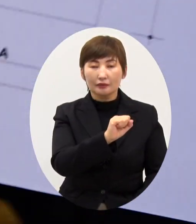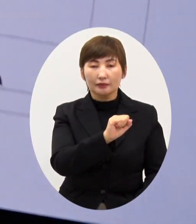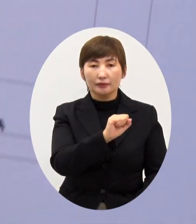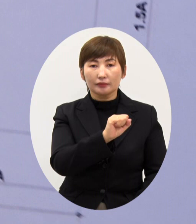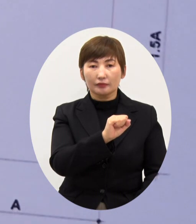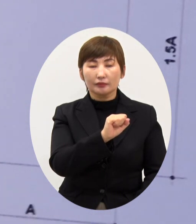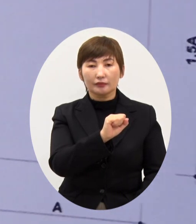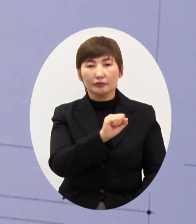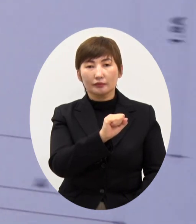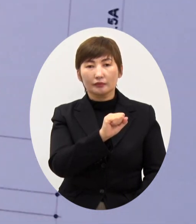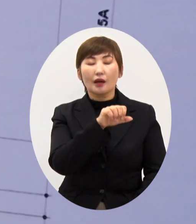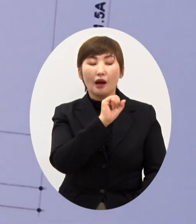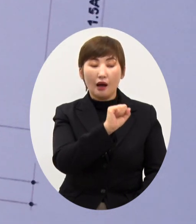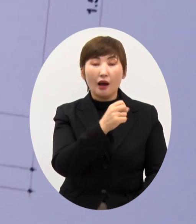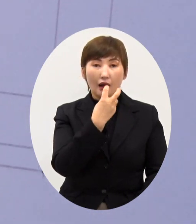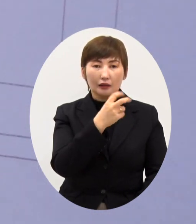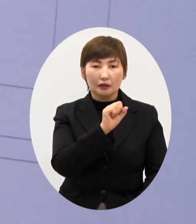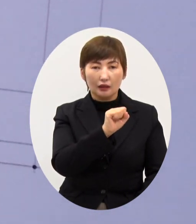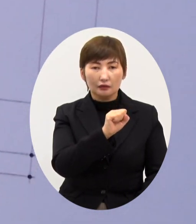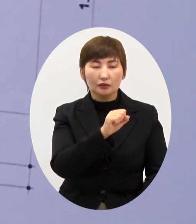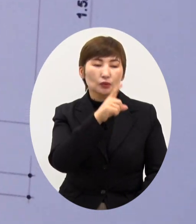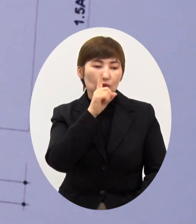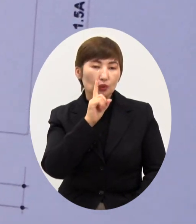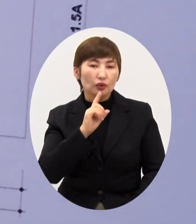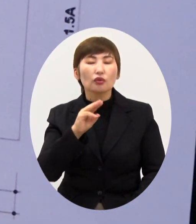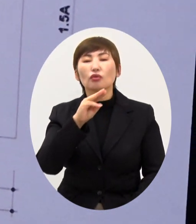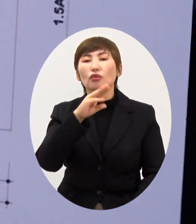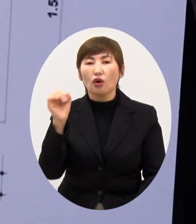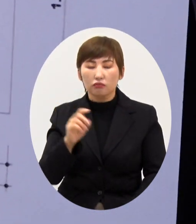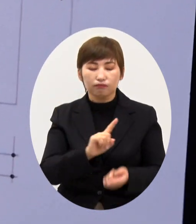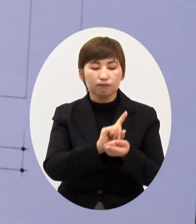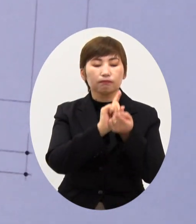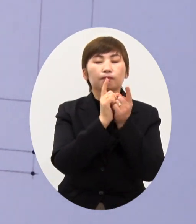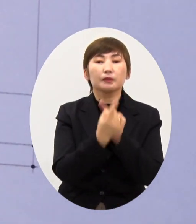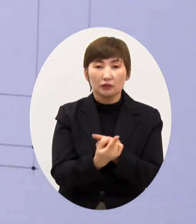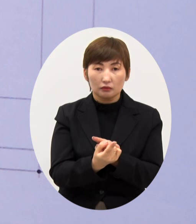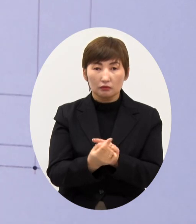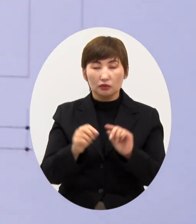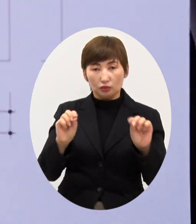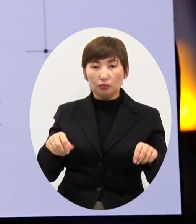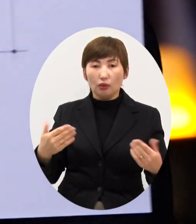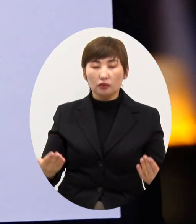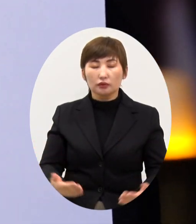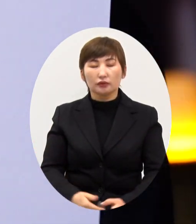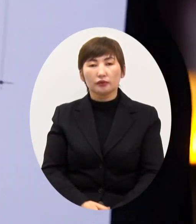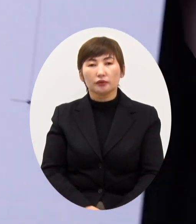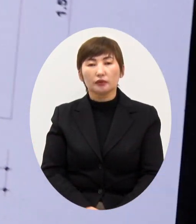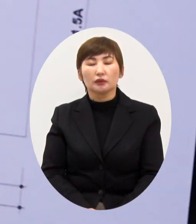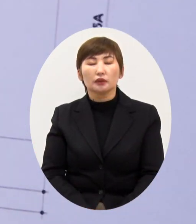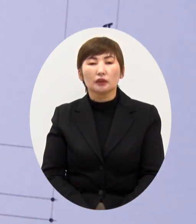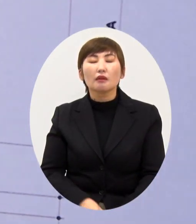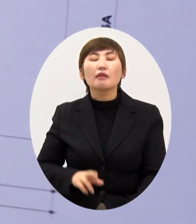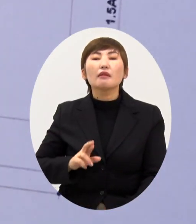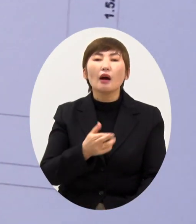за энэ А гэдэг нь энд харагдчихэв. Энэ А гэдэг нь болохоор дурын тоог тавих хэмжээсийг А гэсэн үсгээр тэмдэглэж өгсөн гэсэн үг.